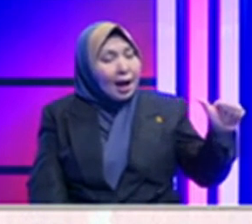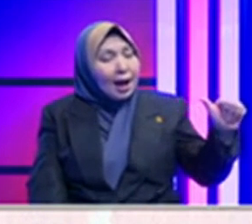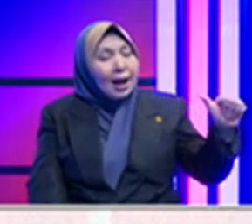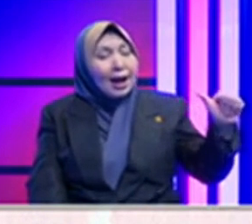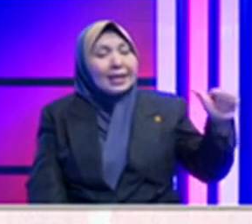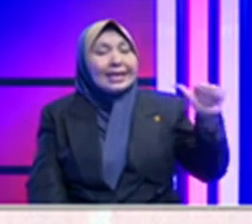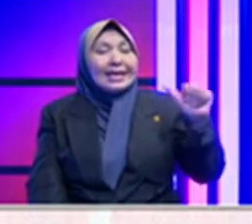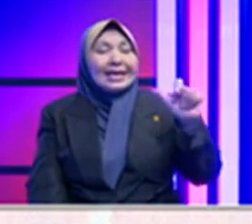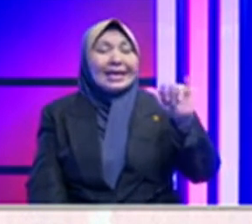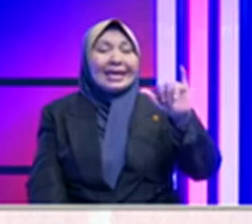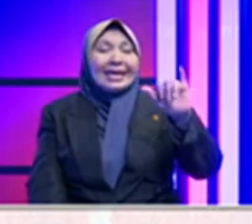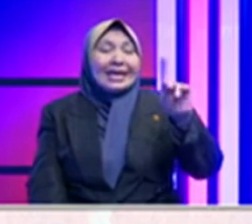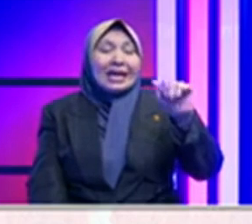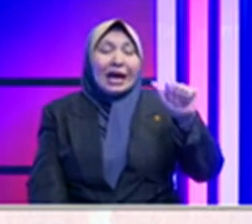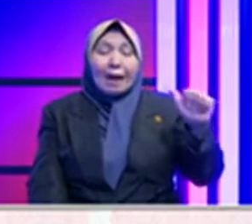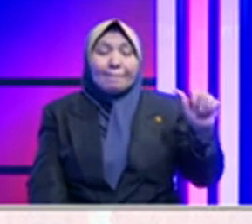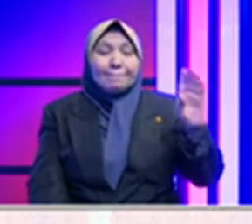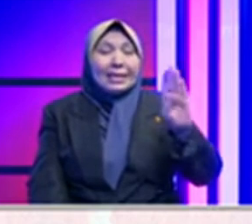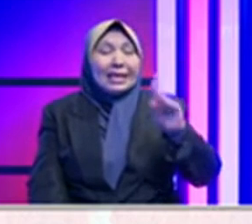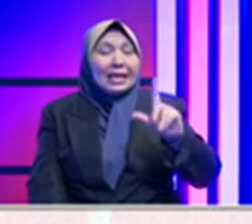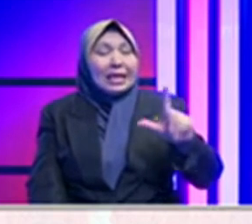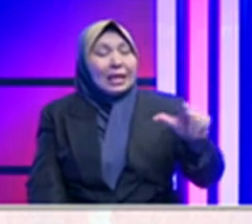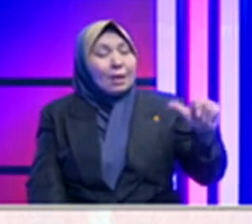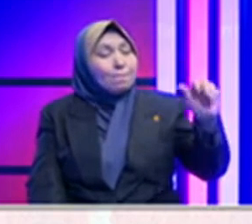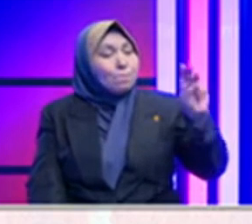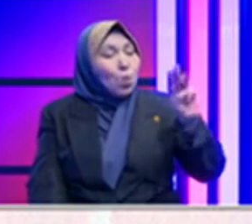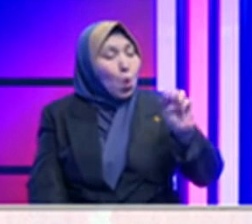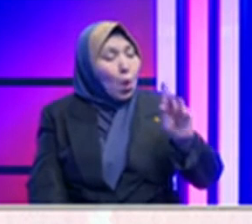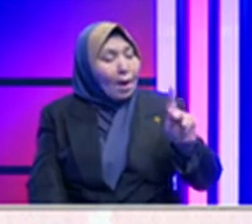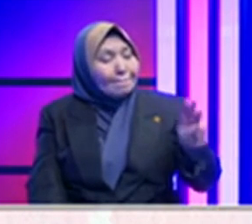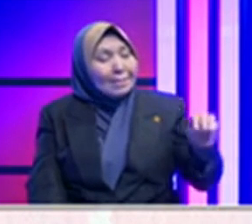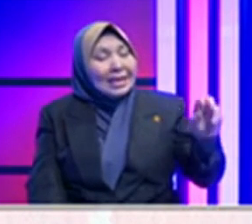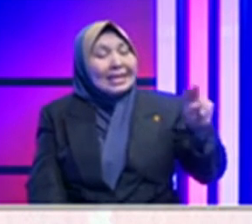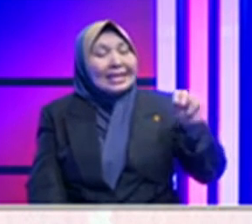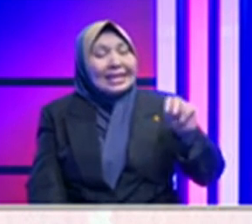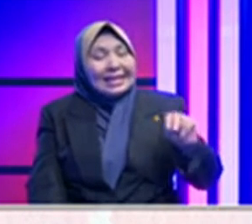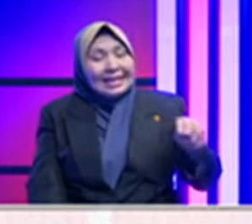Wulan Ika Bil mukminin ini